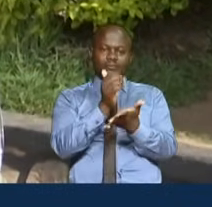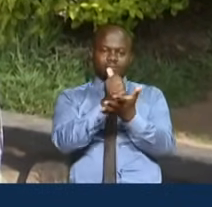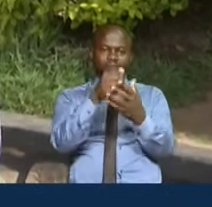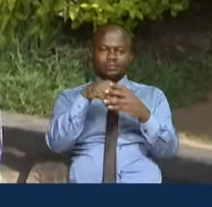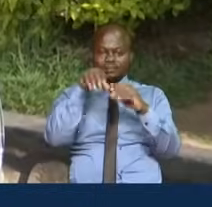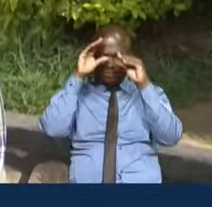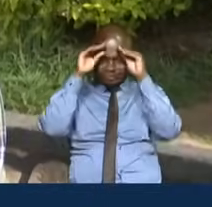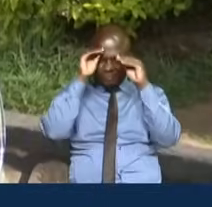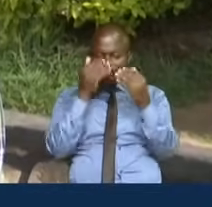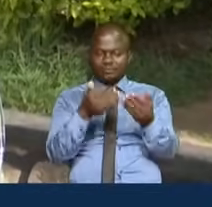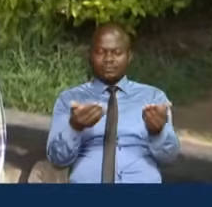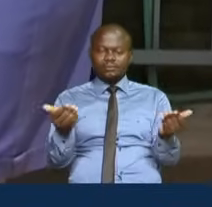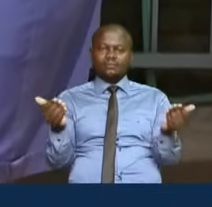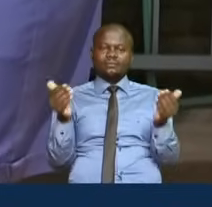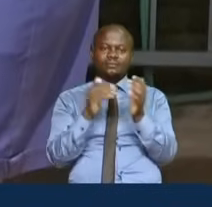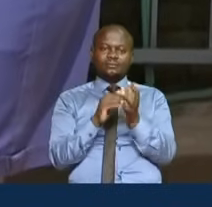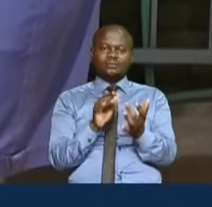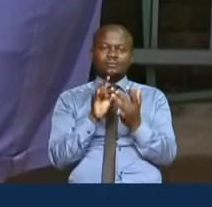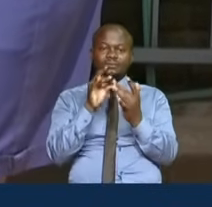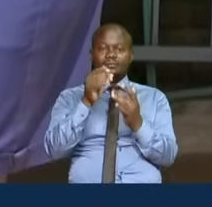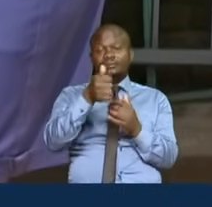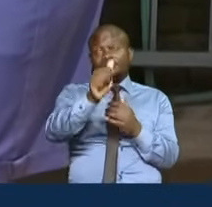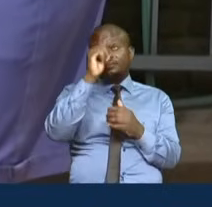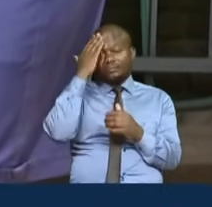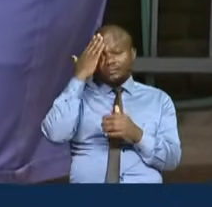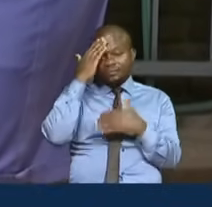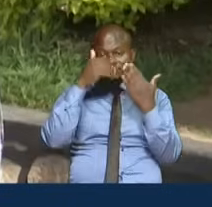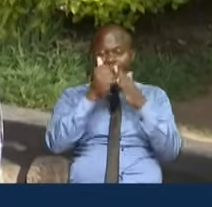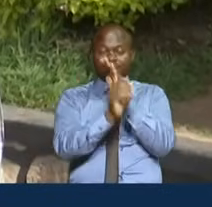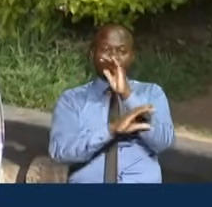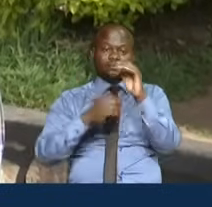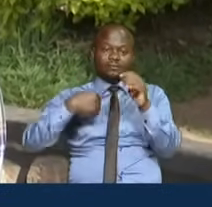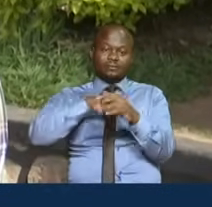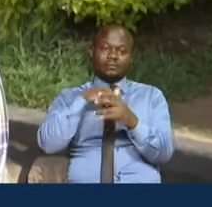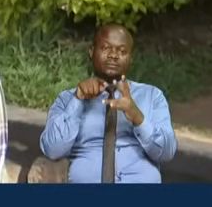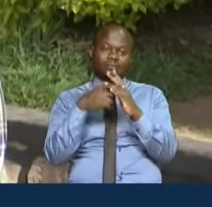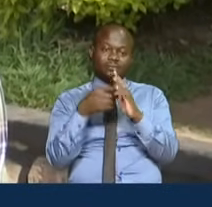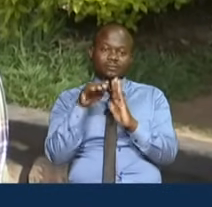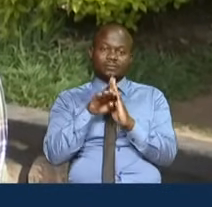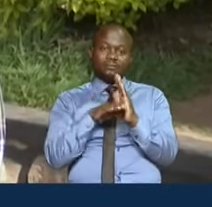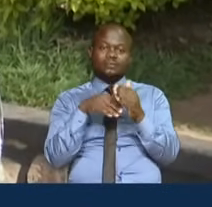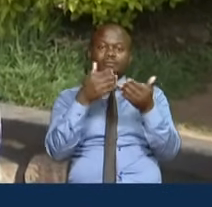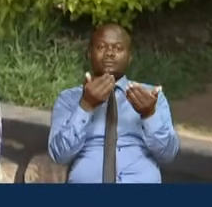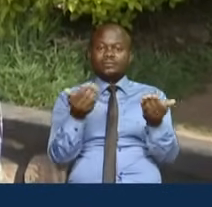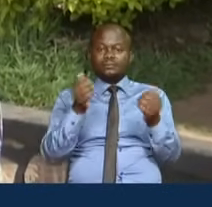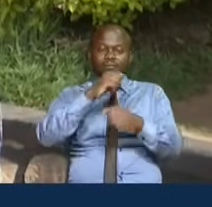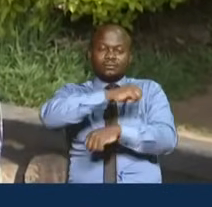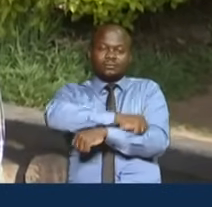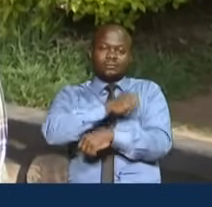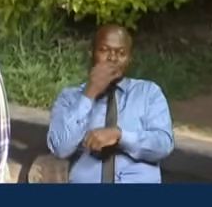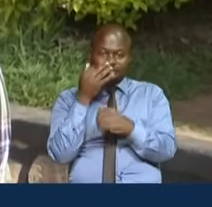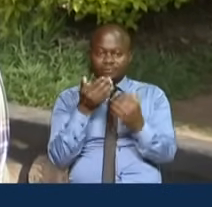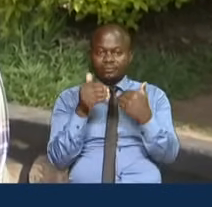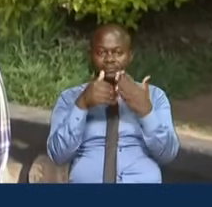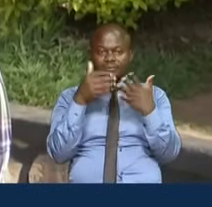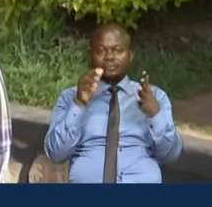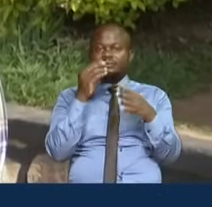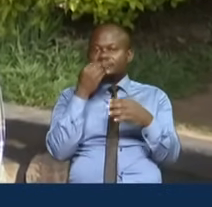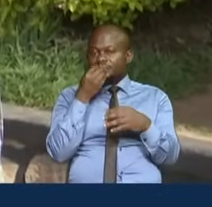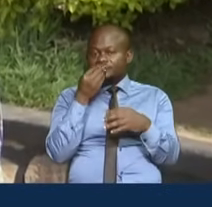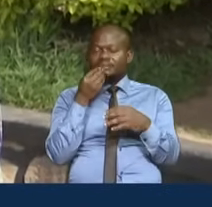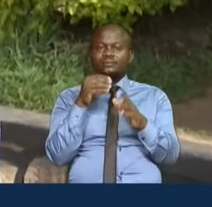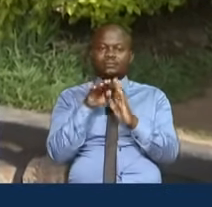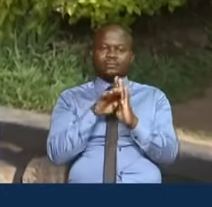myigire y'abana, by'umwihariko murabizi ko igihugu cyacu cyatangiye gahunda yo kugaburira n'abana ku ishuri. Iyo umwana amaze kurya, iyo gahunda